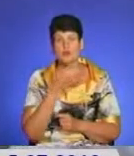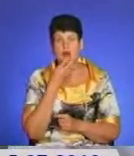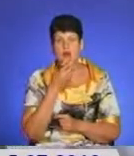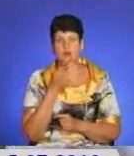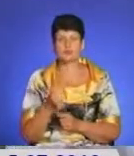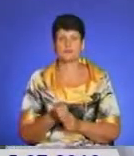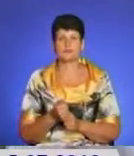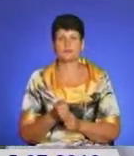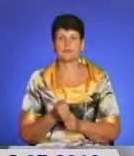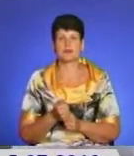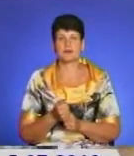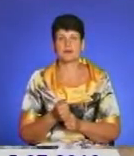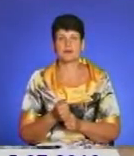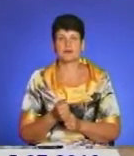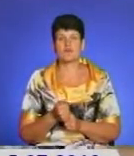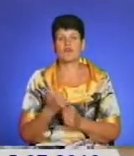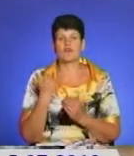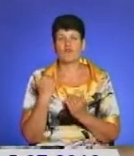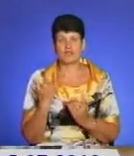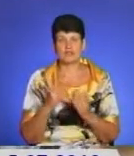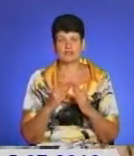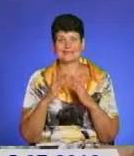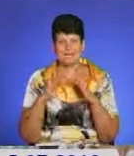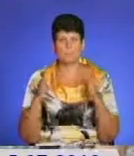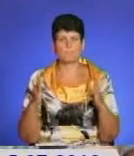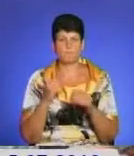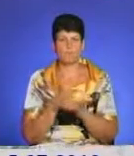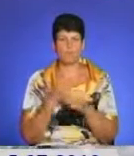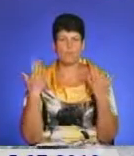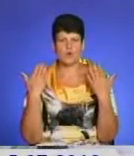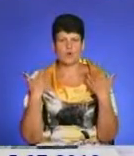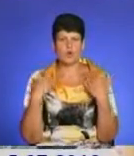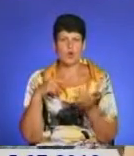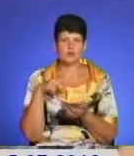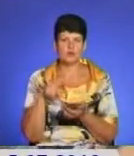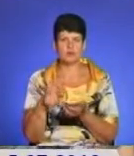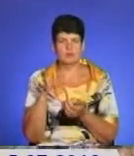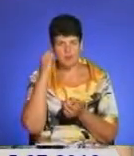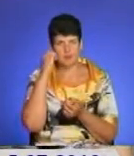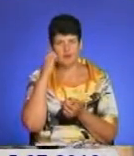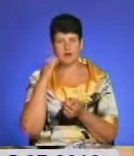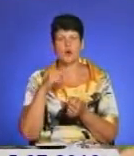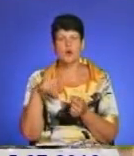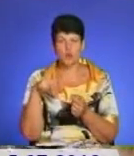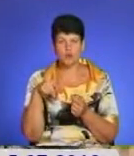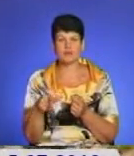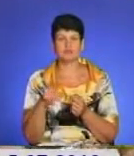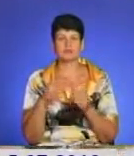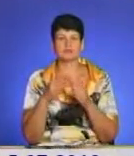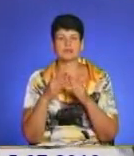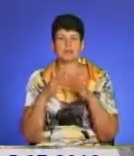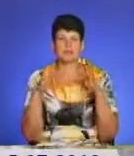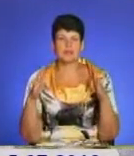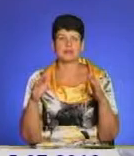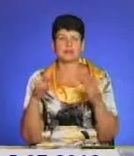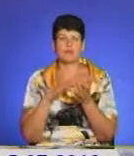нас це подарок, що ми поїхали. Ваші табори, пам'ятаєте, таборували, ходили? Ходив і таборував. Перший мій похід